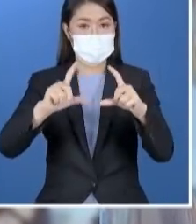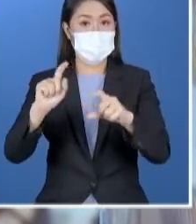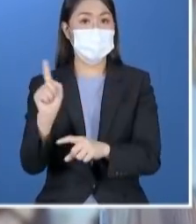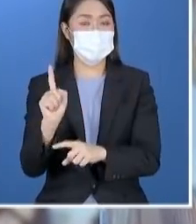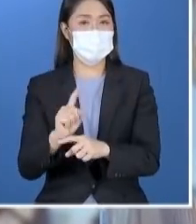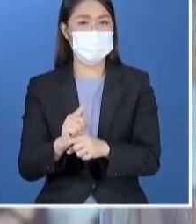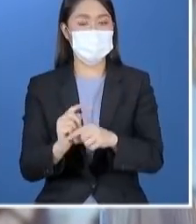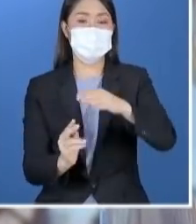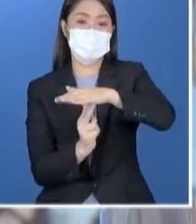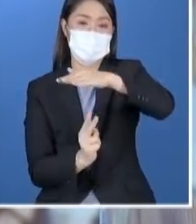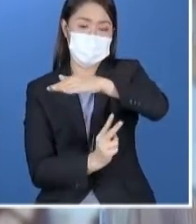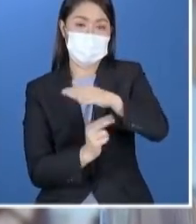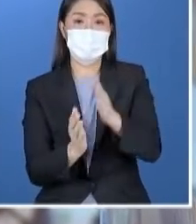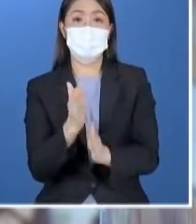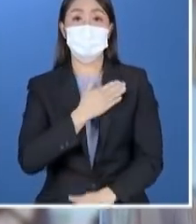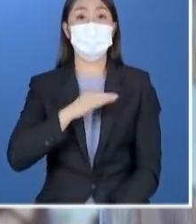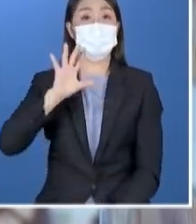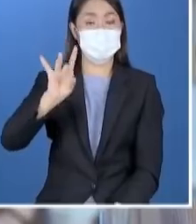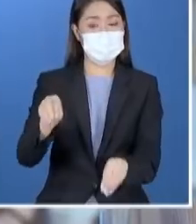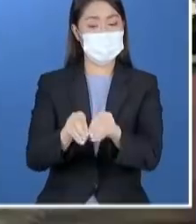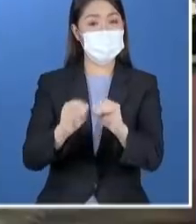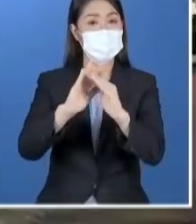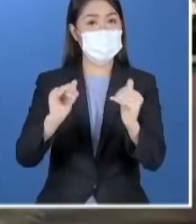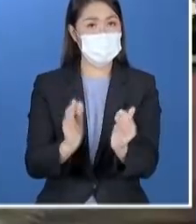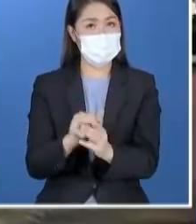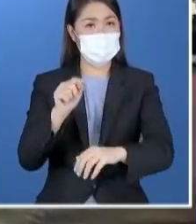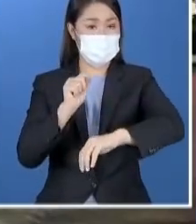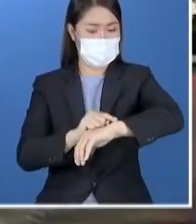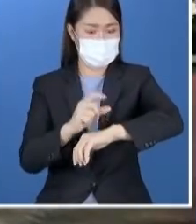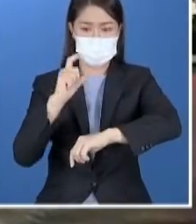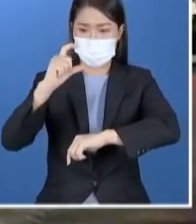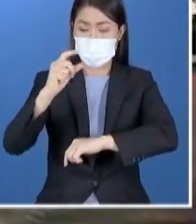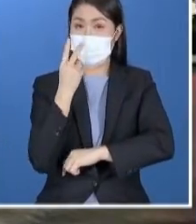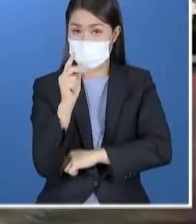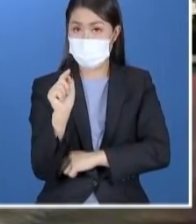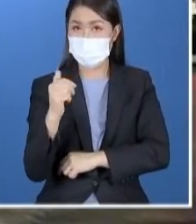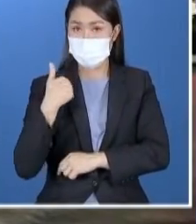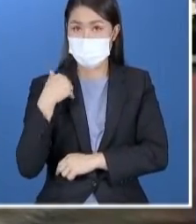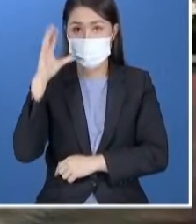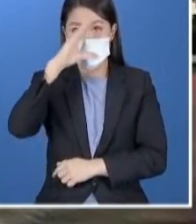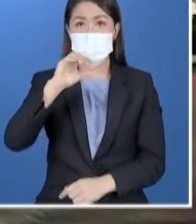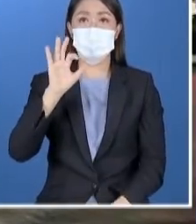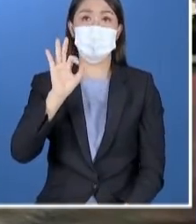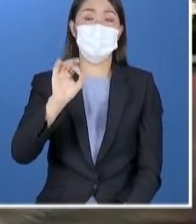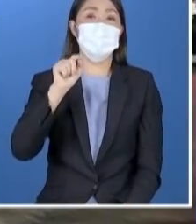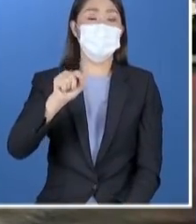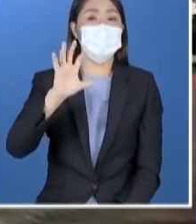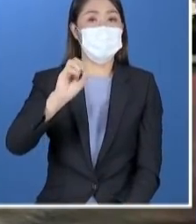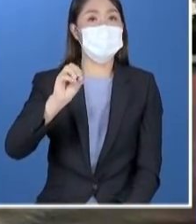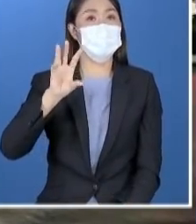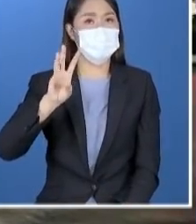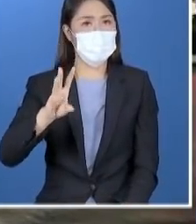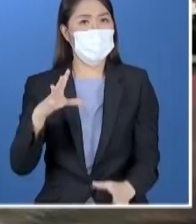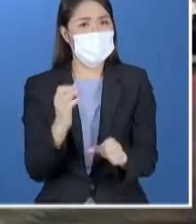ริเวณสะพานพระราม8ใกล้ๆกับวัดสามพระยาขึ้นเวลาไว้ดูนะฮะ 3:56 น.แต่ค